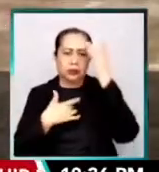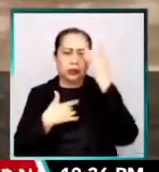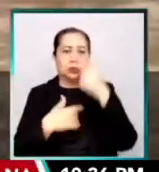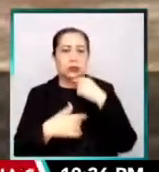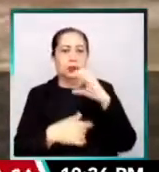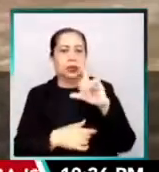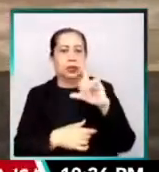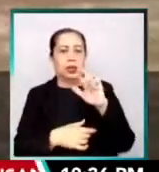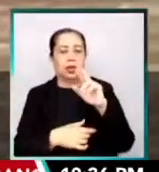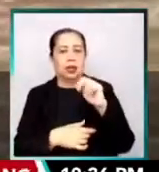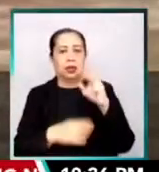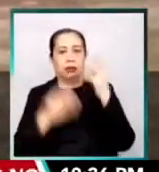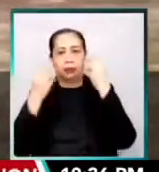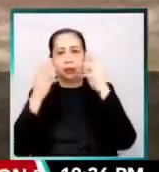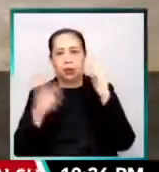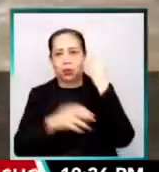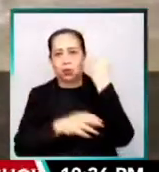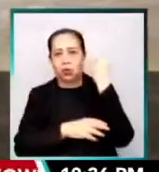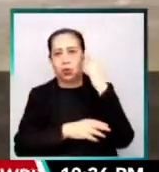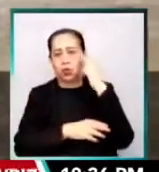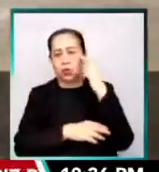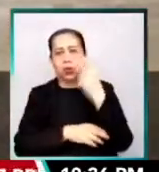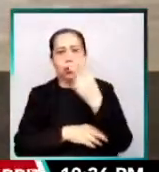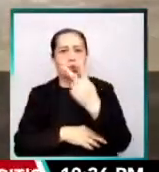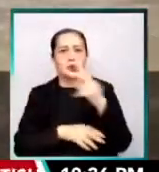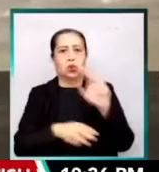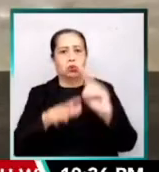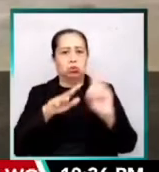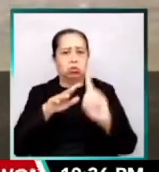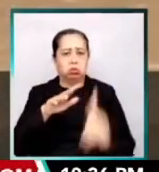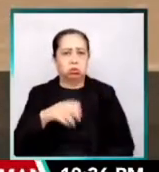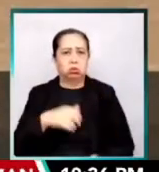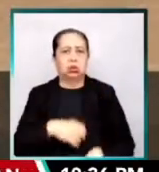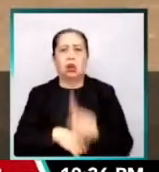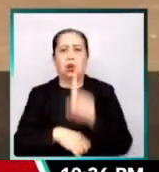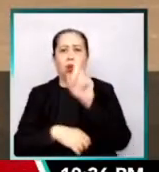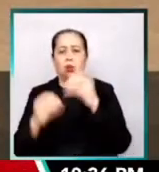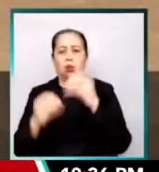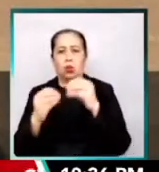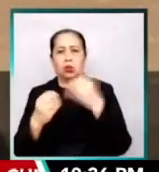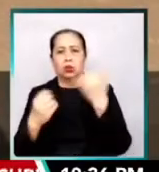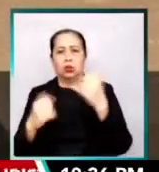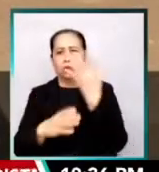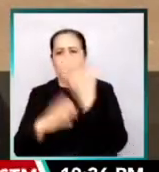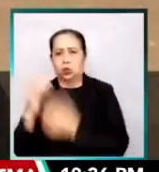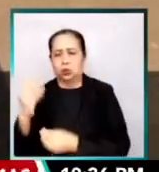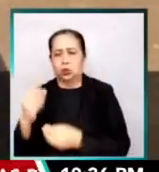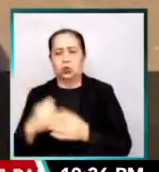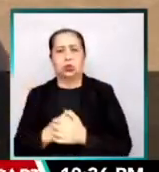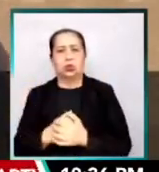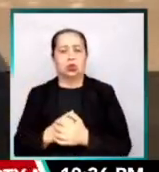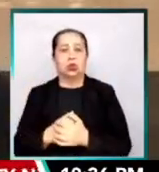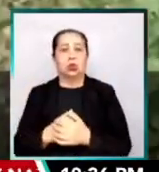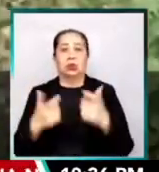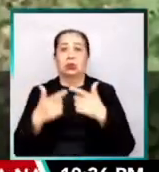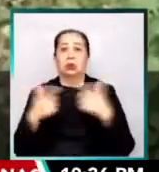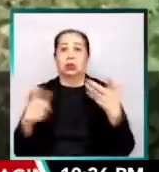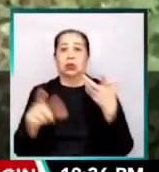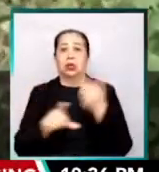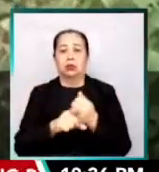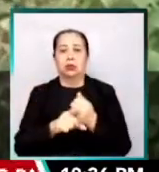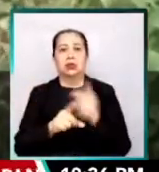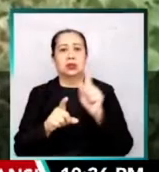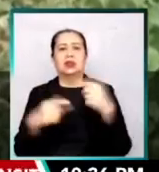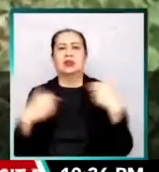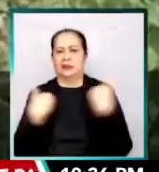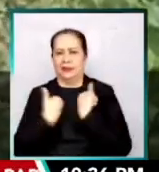Jojo Roa, dalawa ang nalunod at may isang nawawala. Ang malaking damage namin sa livestock. Idineklara